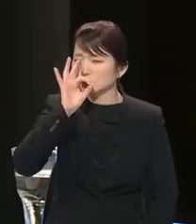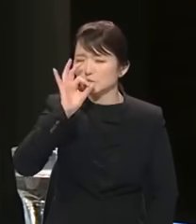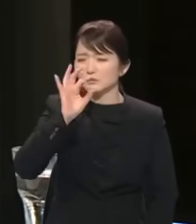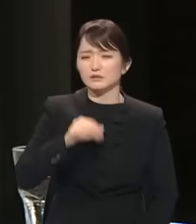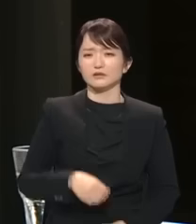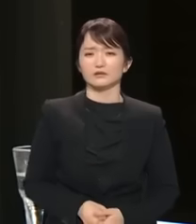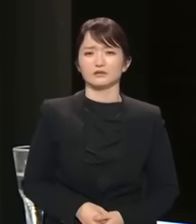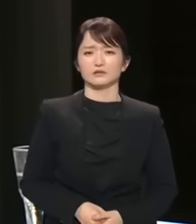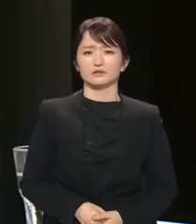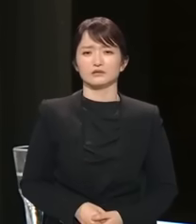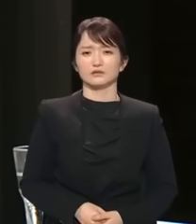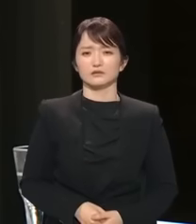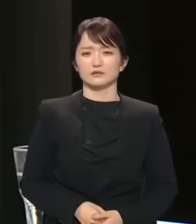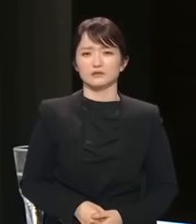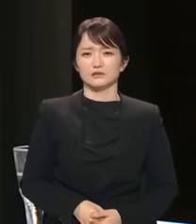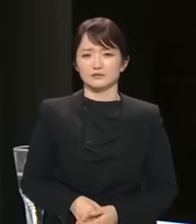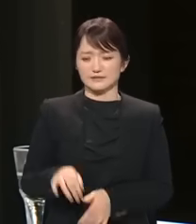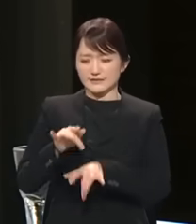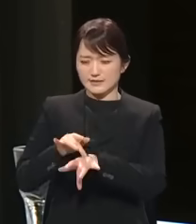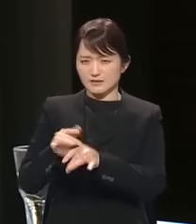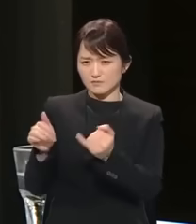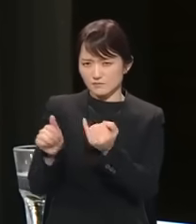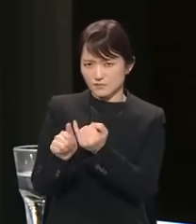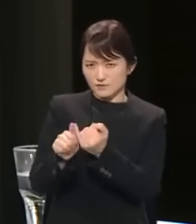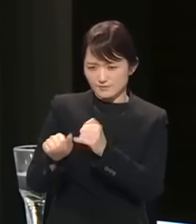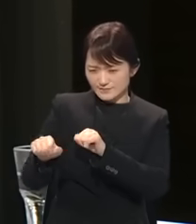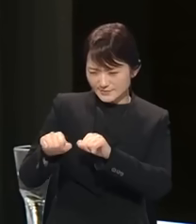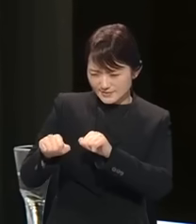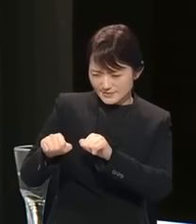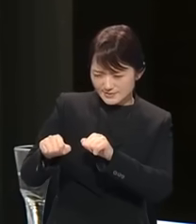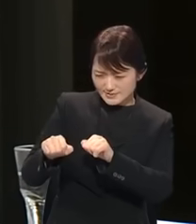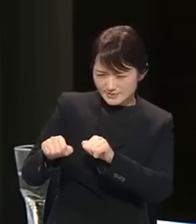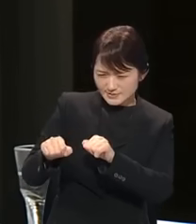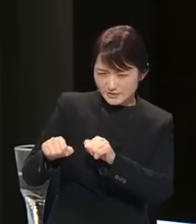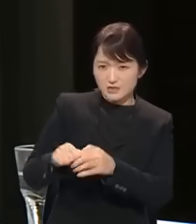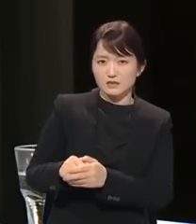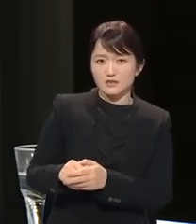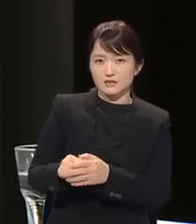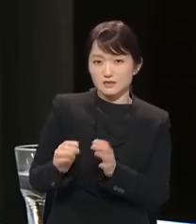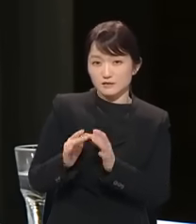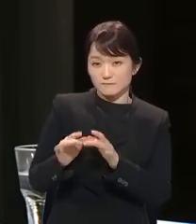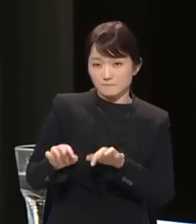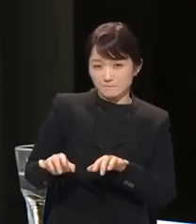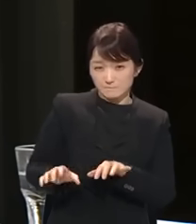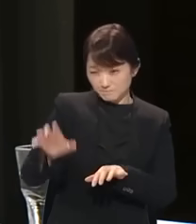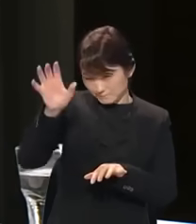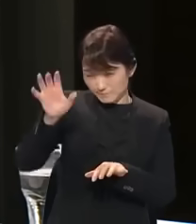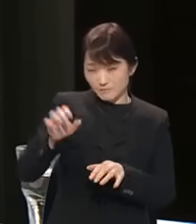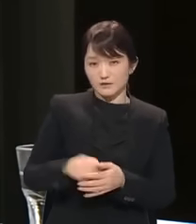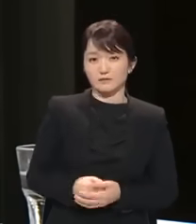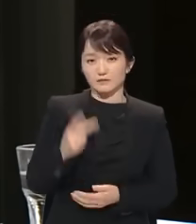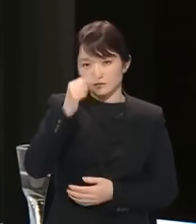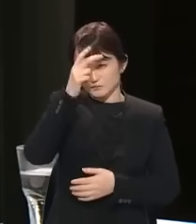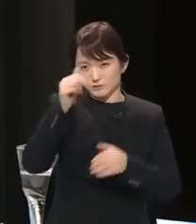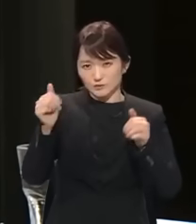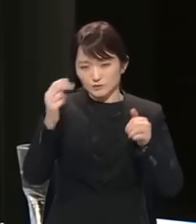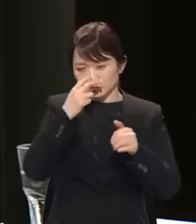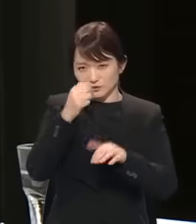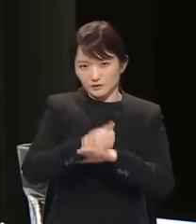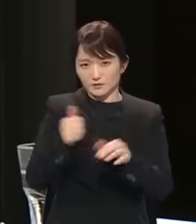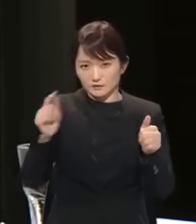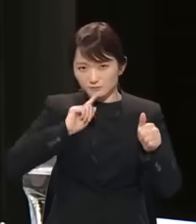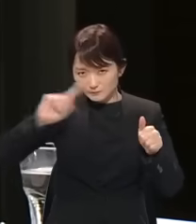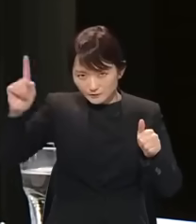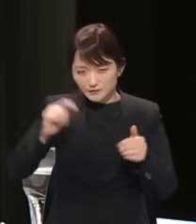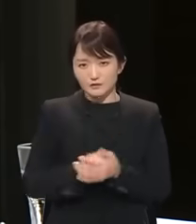있었겠습니까이 악마 부부의 만행을 커뮤니티에 올려서 공론화에 나섭니다 자 다행히도 검찰 조사 결과 기소가 됐고요 법의